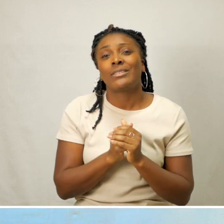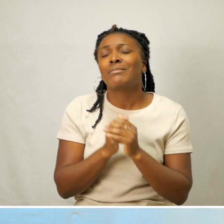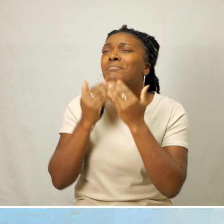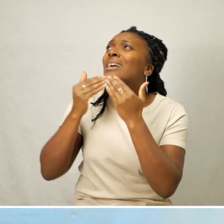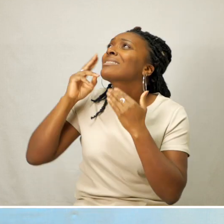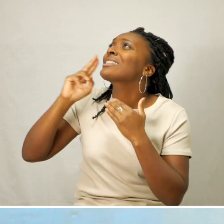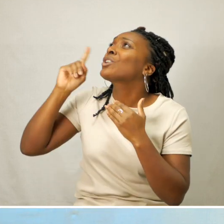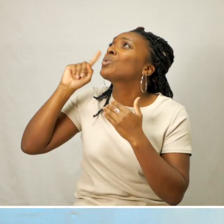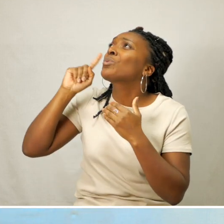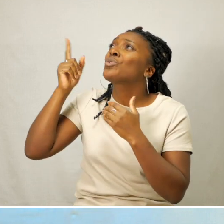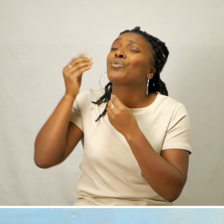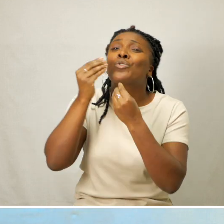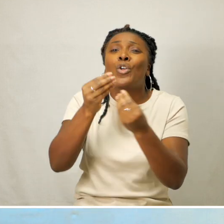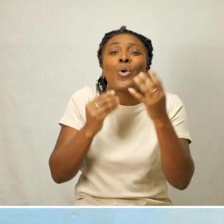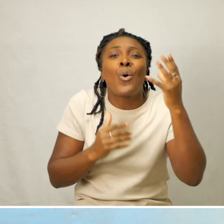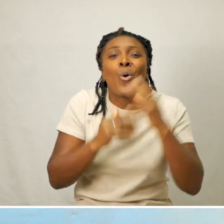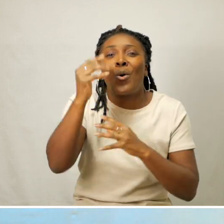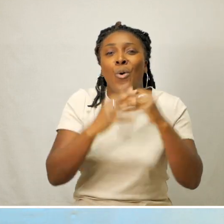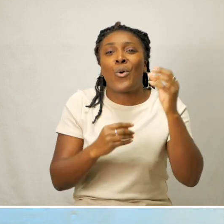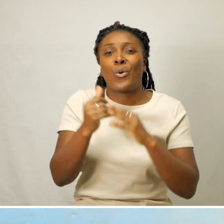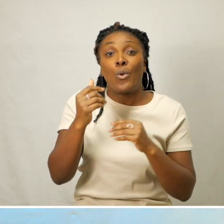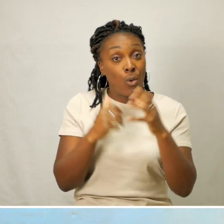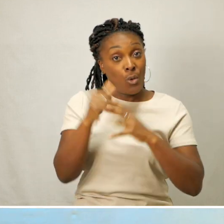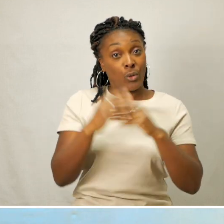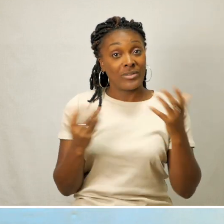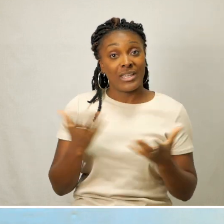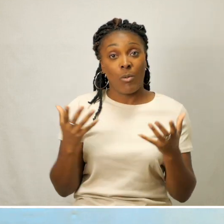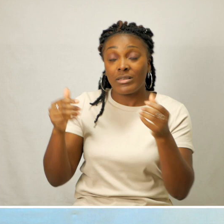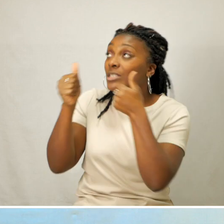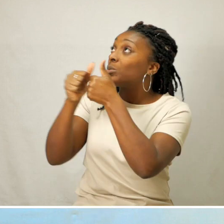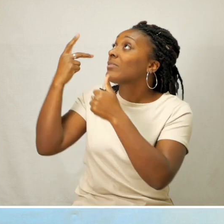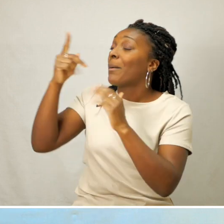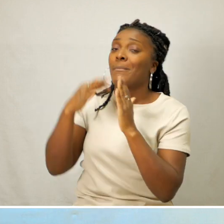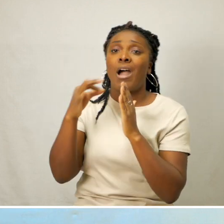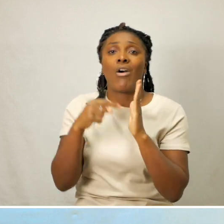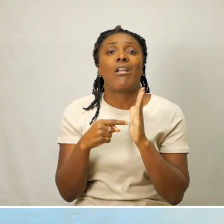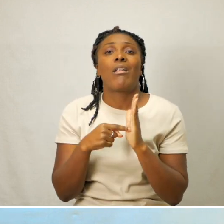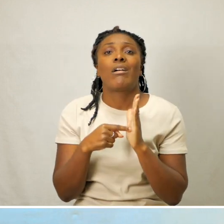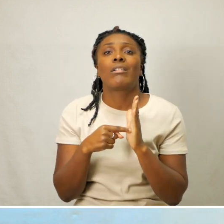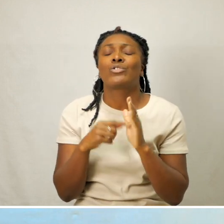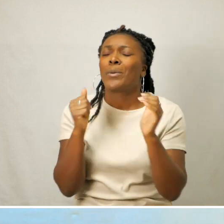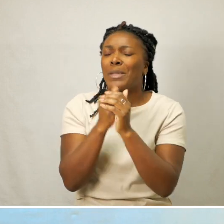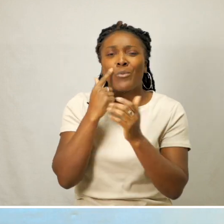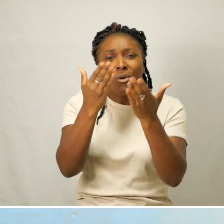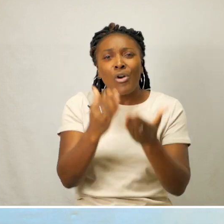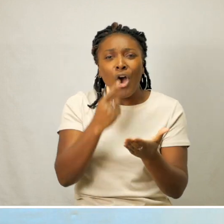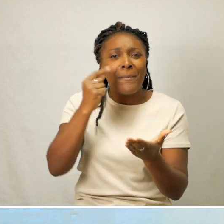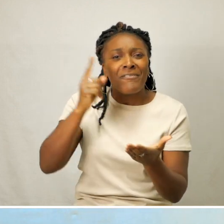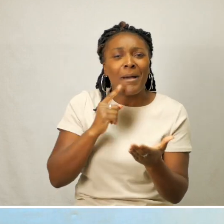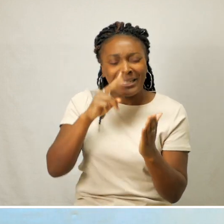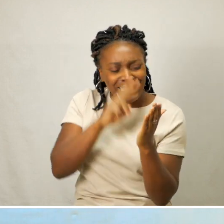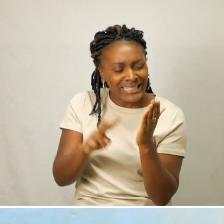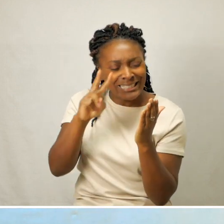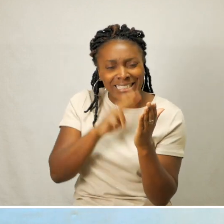tu veux qu'ils soient heureux et être heureux, c'est être suivant ta parole, Seigneur. Je te prie, Père, pour que ce soit des hommes et des femmes qui méditent ta parole,